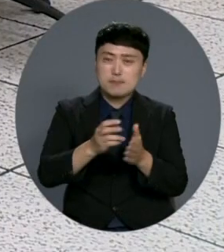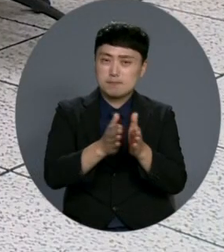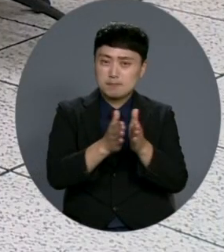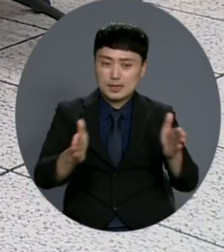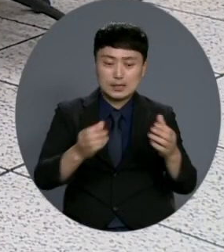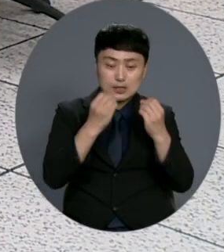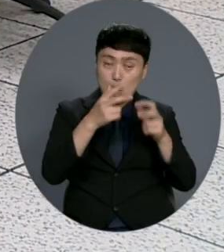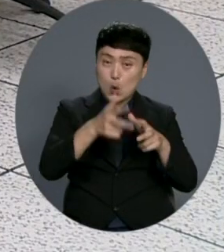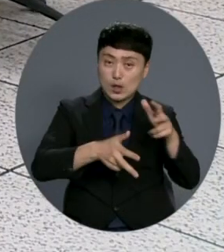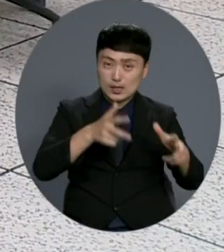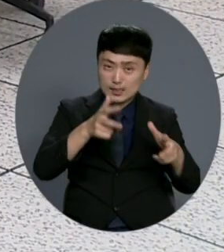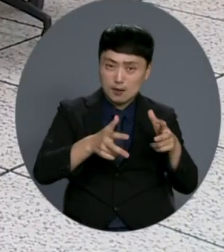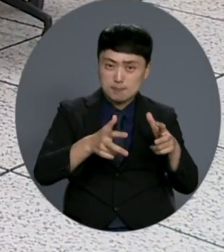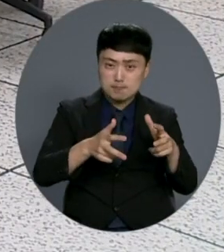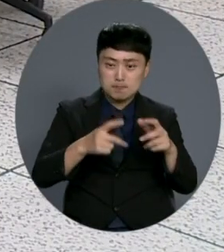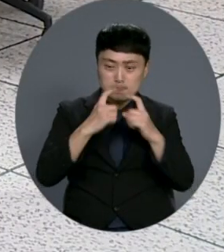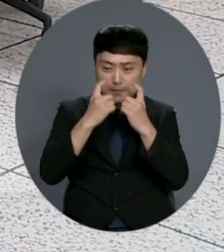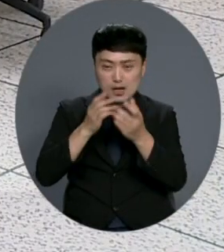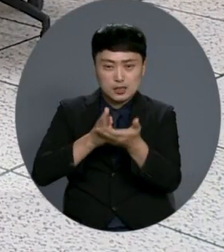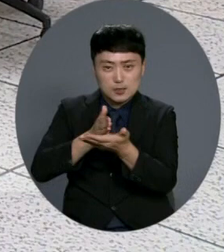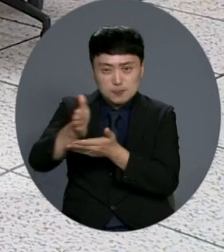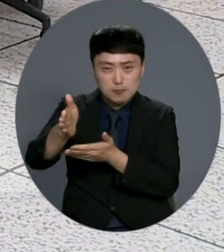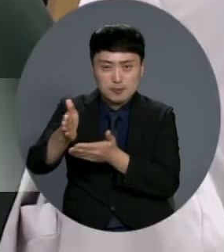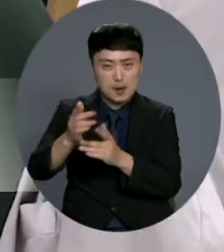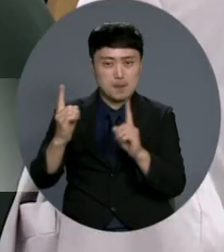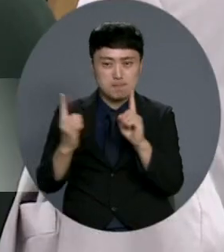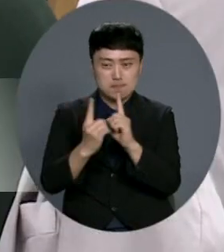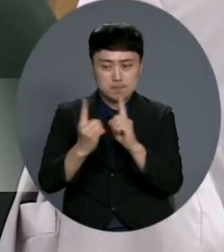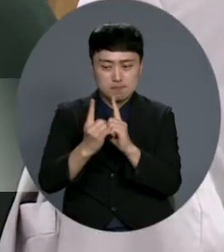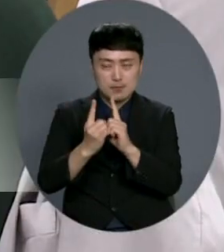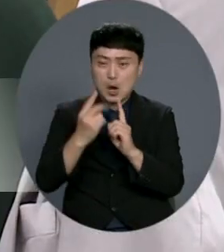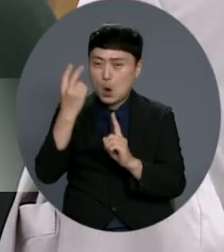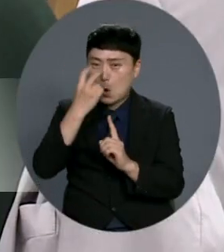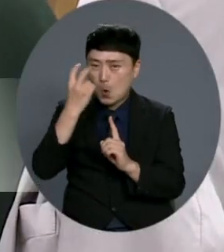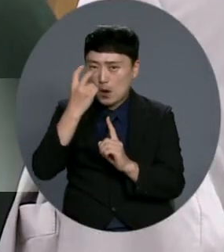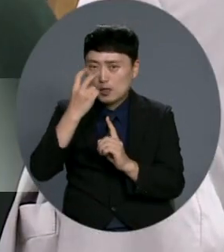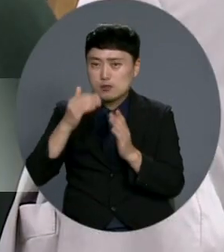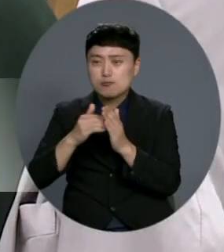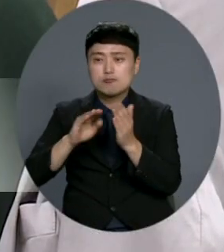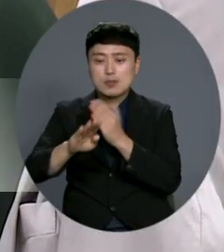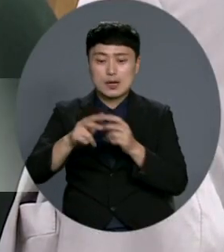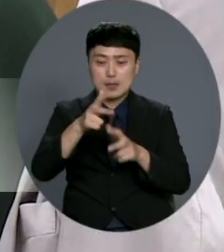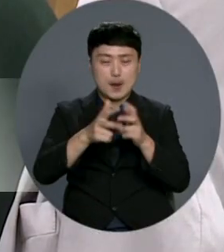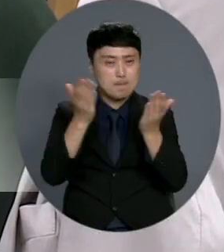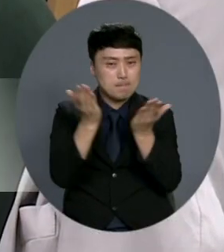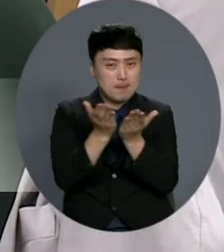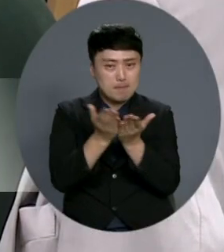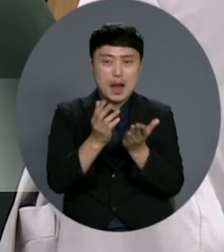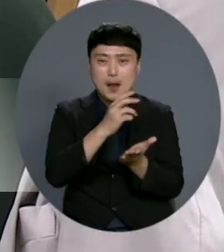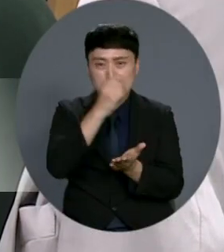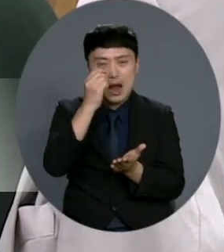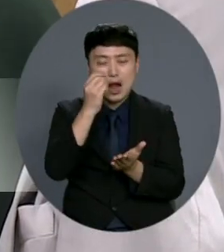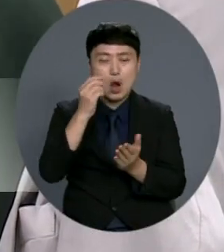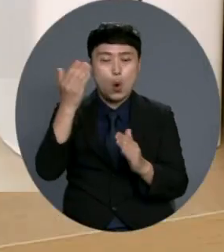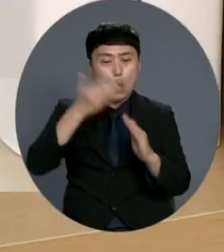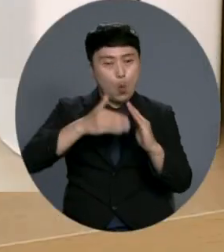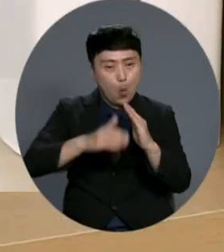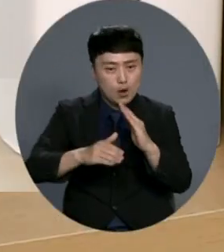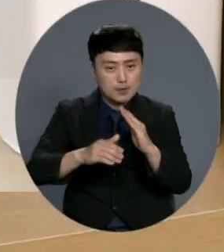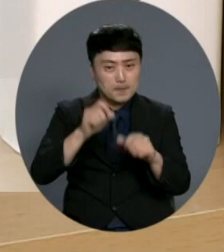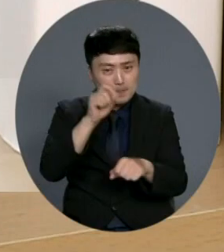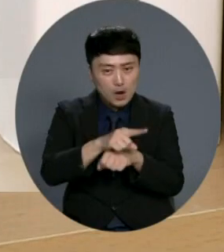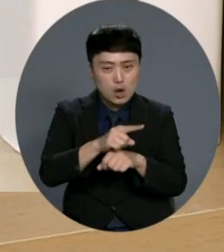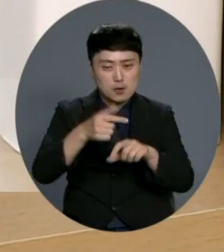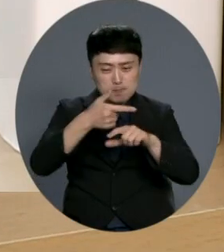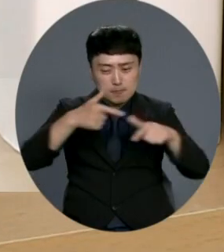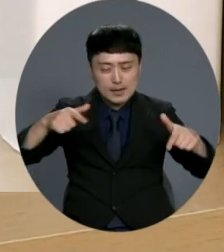신규사업도 민간 전문가의 사전 대면 심사 절차를 신설해 사업이 적정한지 공익성은 있는지를